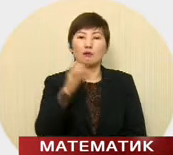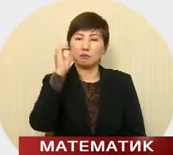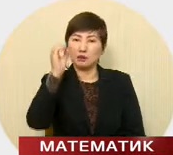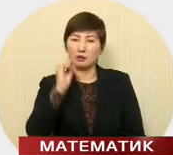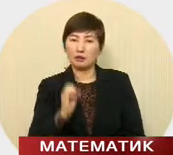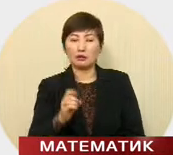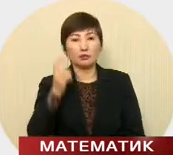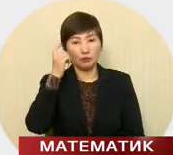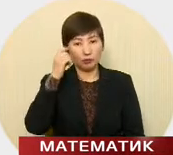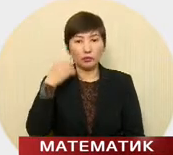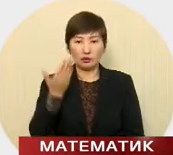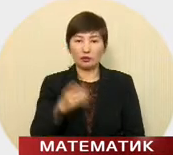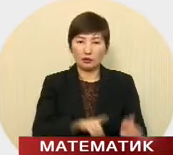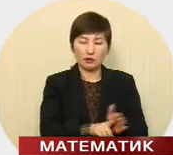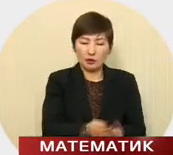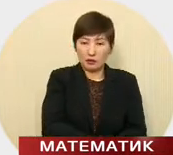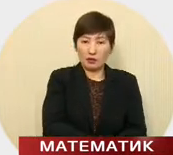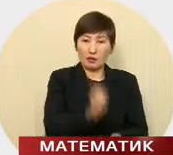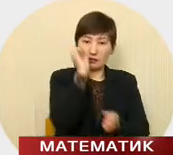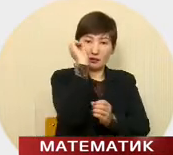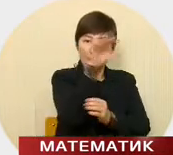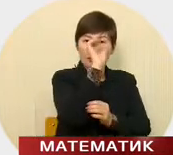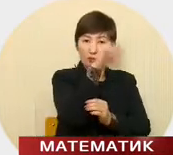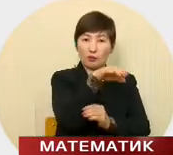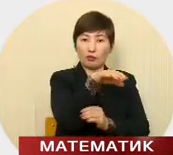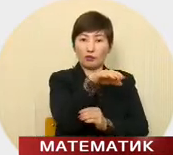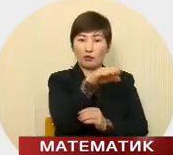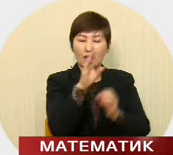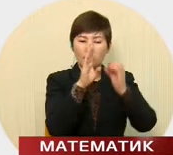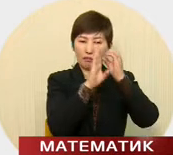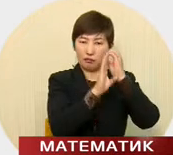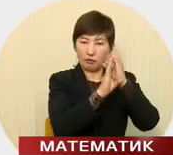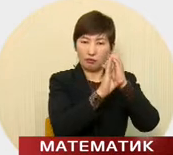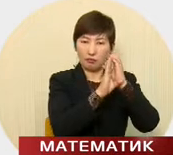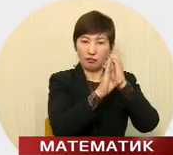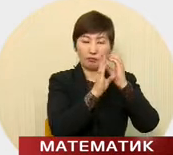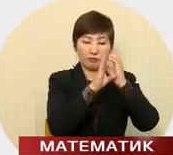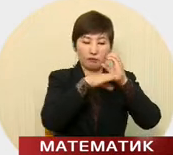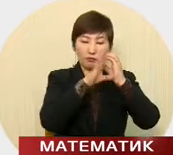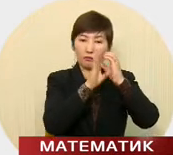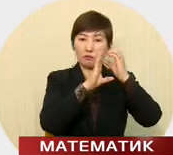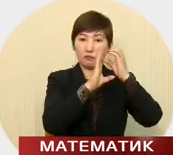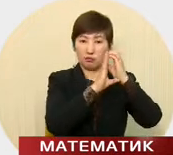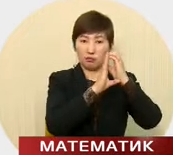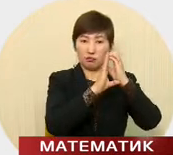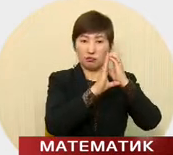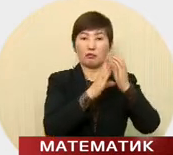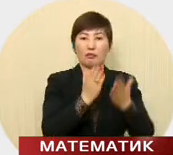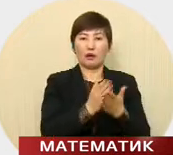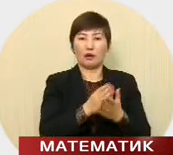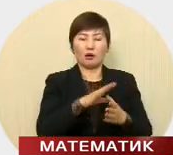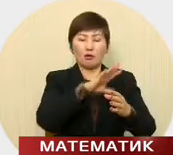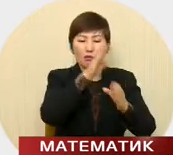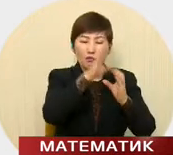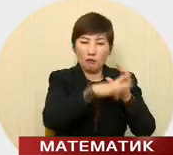эхлээд мөн адил сагсан бөмбөгийн дугуйланд хамрагдсан сурагчт маань нийт дугуйн тэн хагасыг эзэлж байгаа. Тэгэхээр бүтэн дугуйгаа бид нар 100%